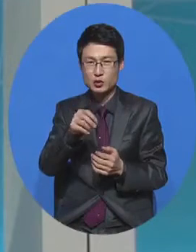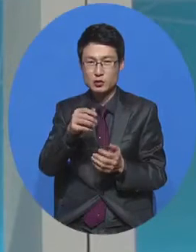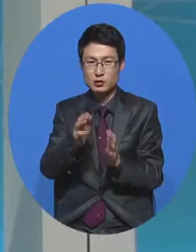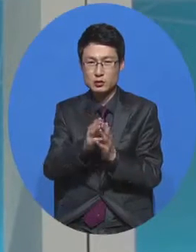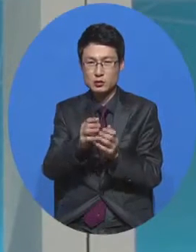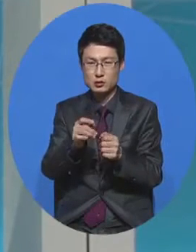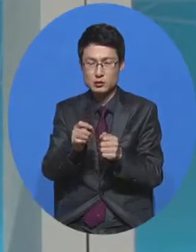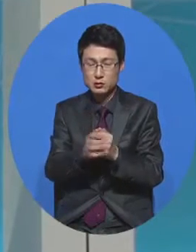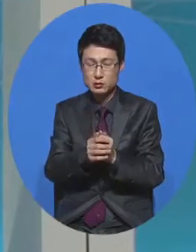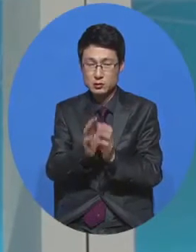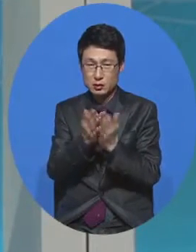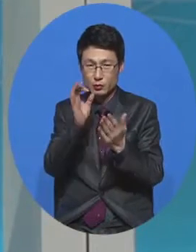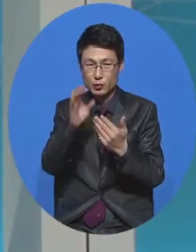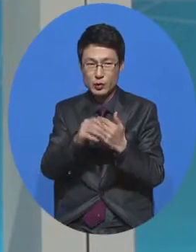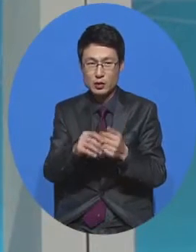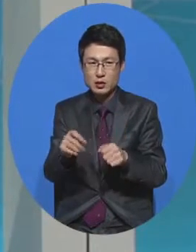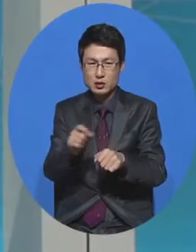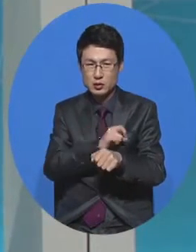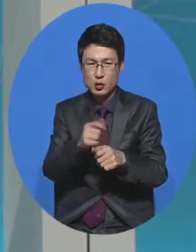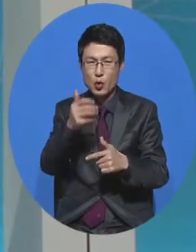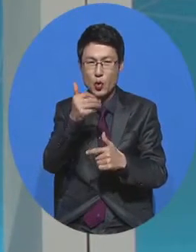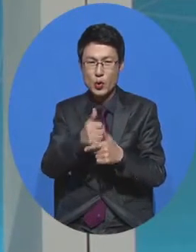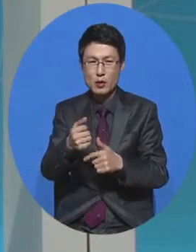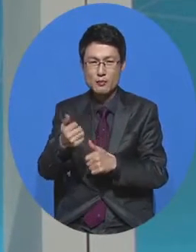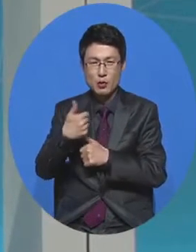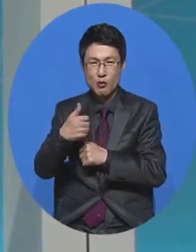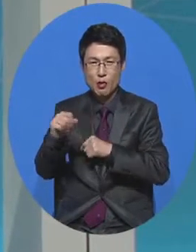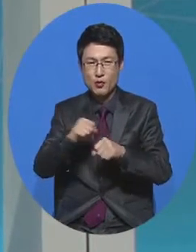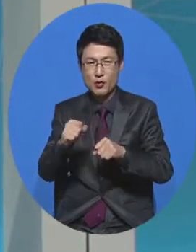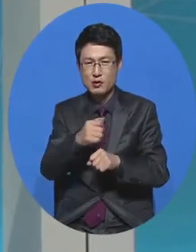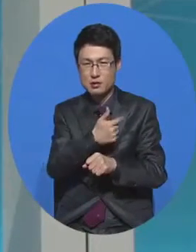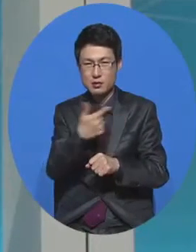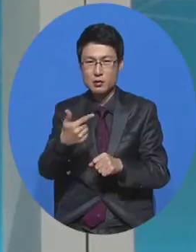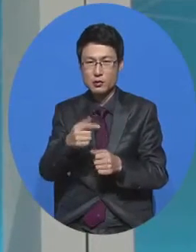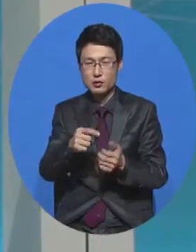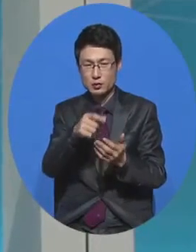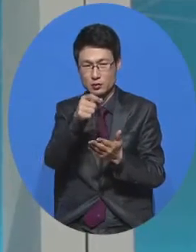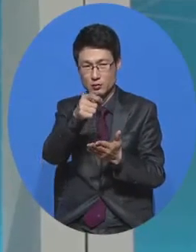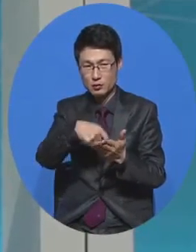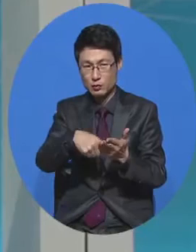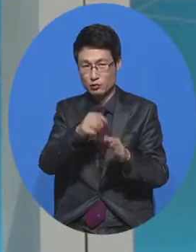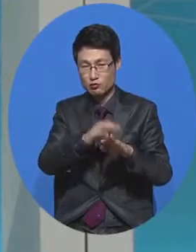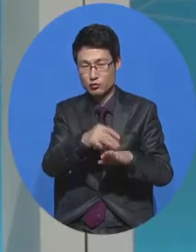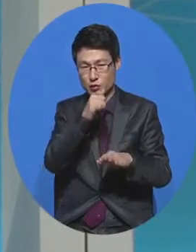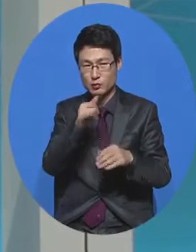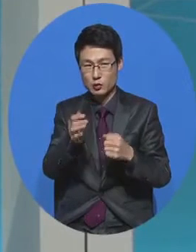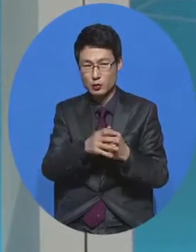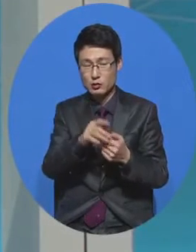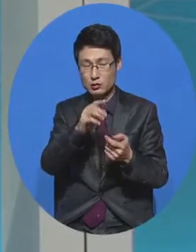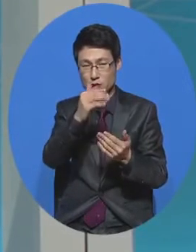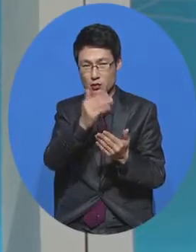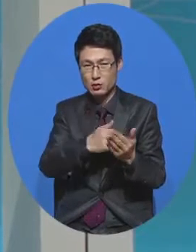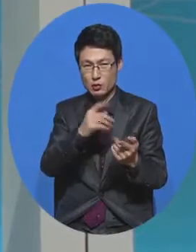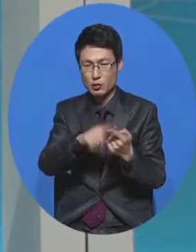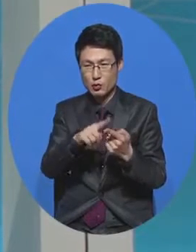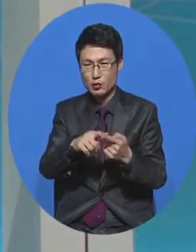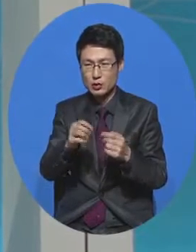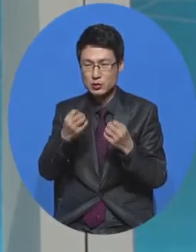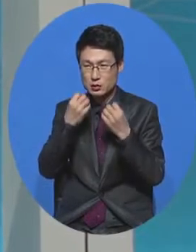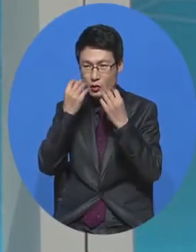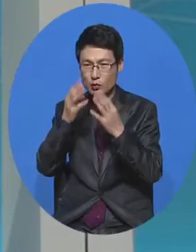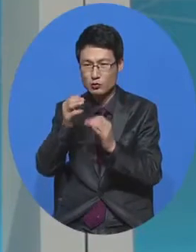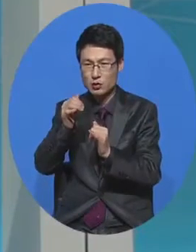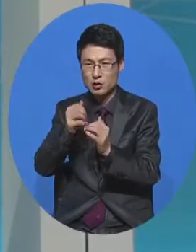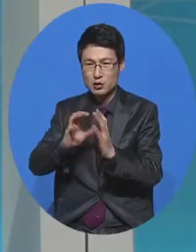원함 일대 의경이 가장 8발 하였으며 이렇게 나오곤 운영이 때 이런 사실들이 전혀 교과서에 좀